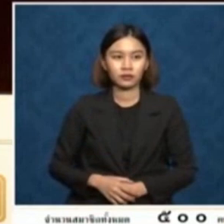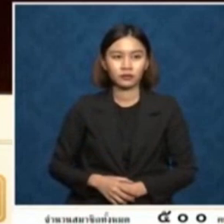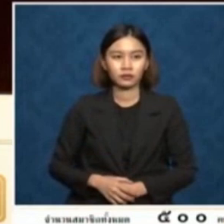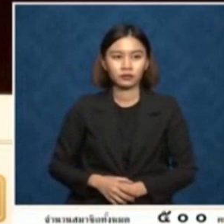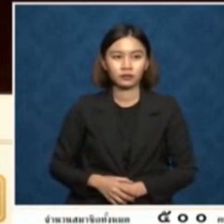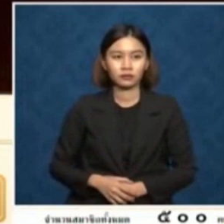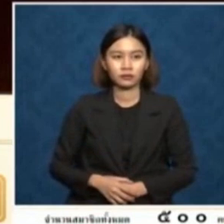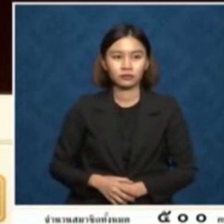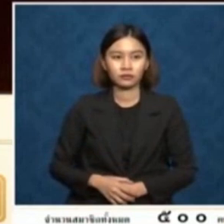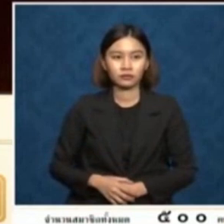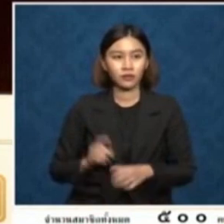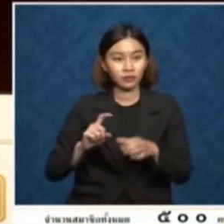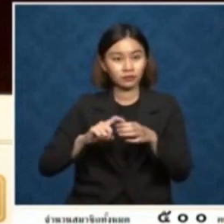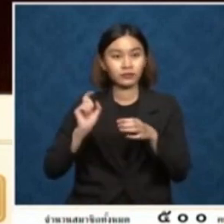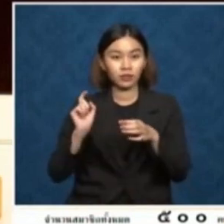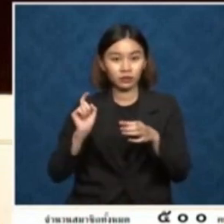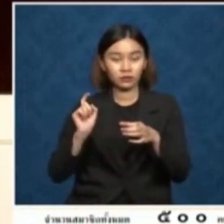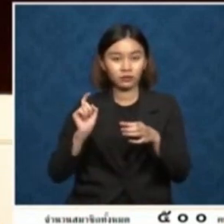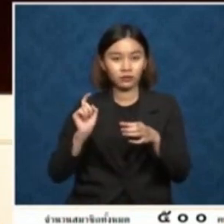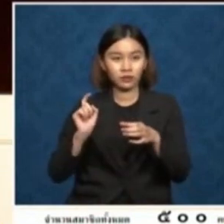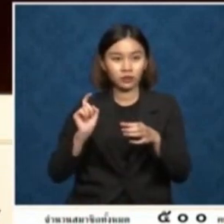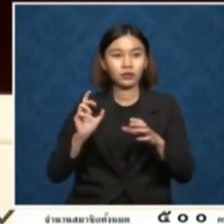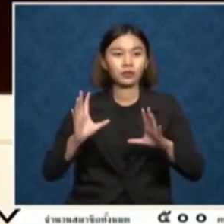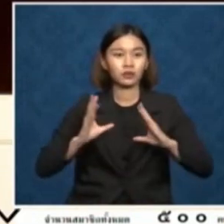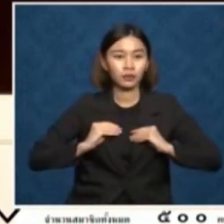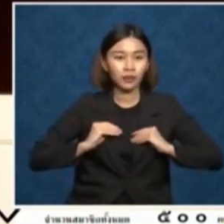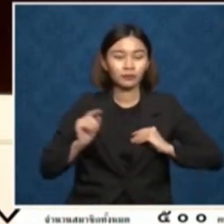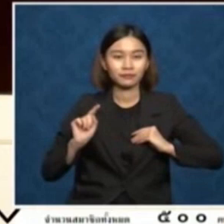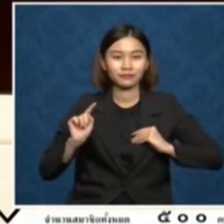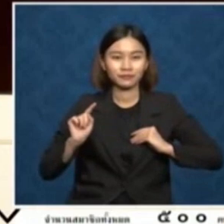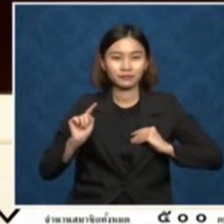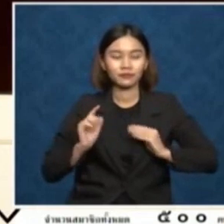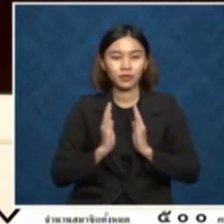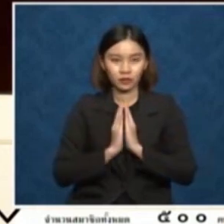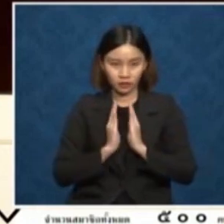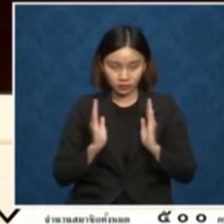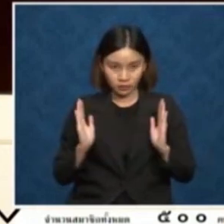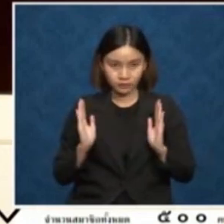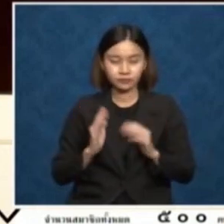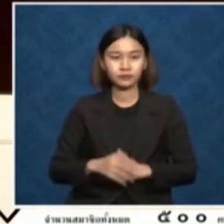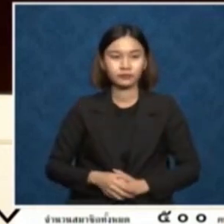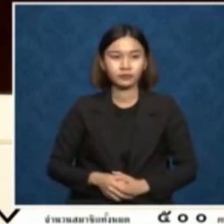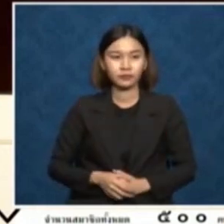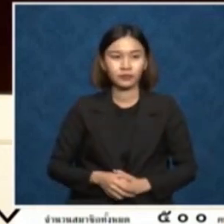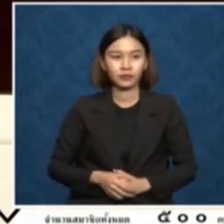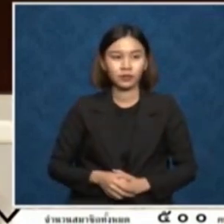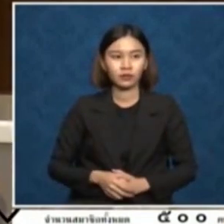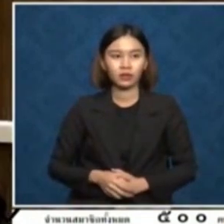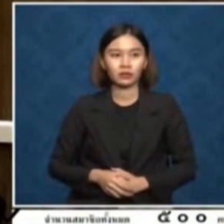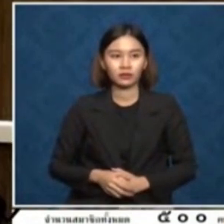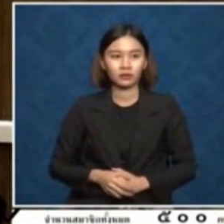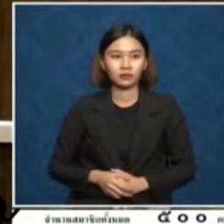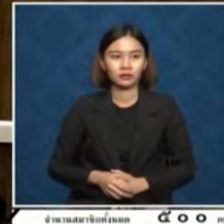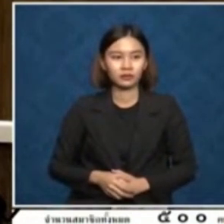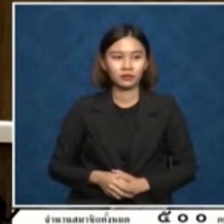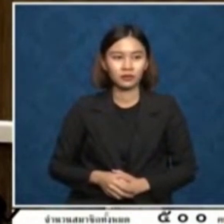จะถอนก่อนไหมครับหรือว่ายืนยันครับ ค่ะก็ต้องขอบคุณผู้ที่พูดถึง